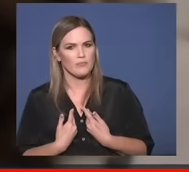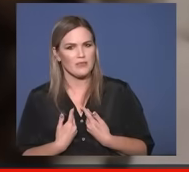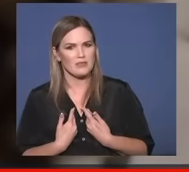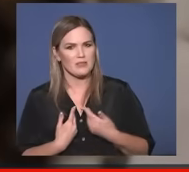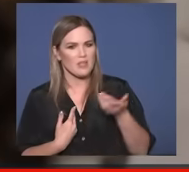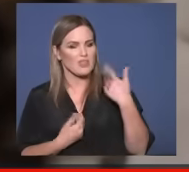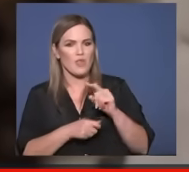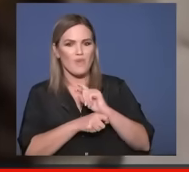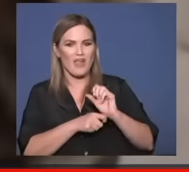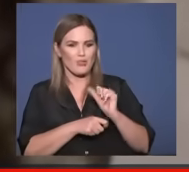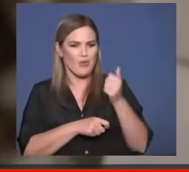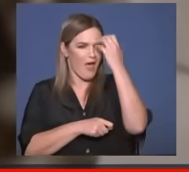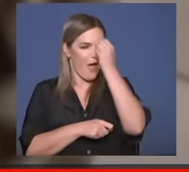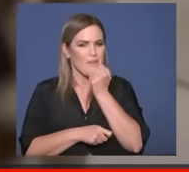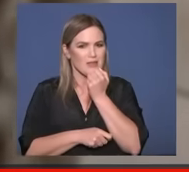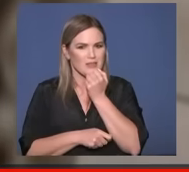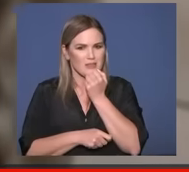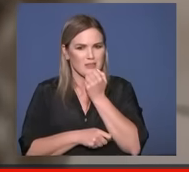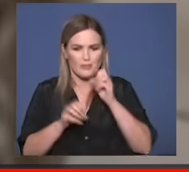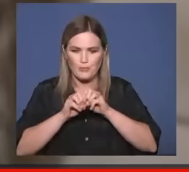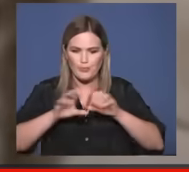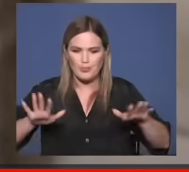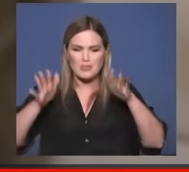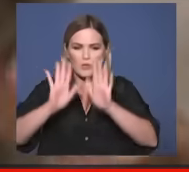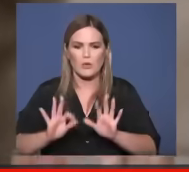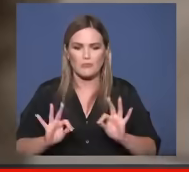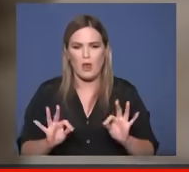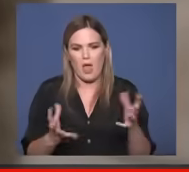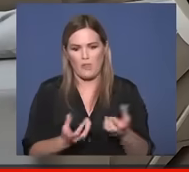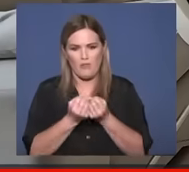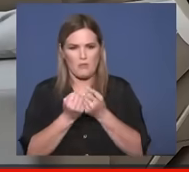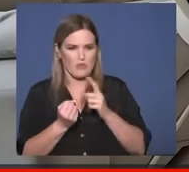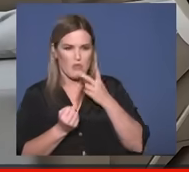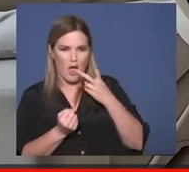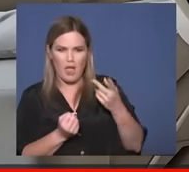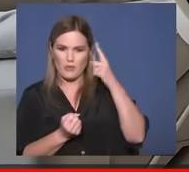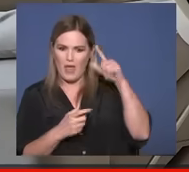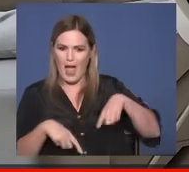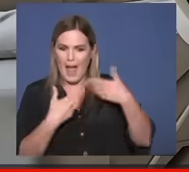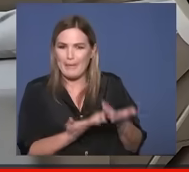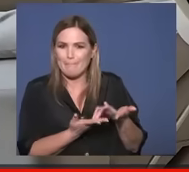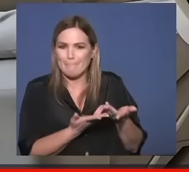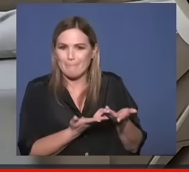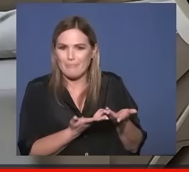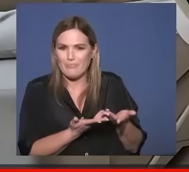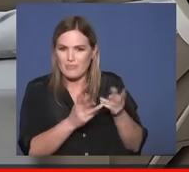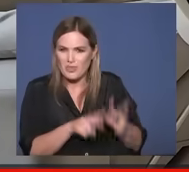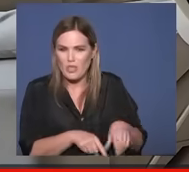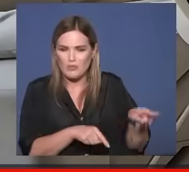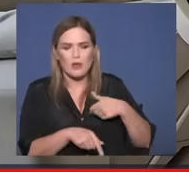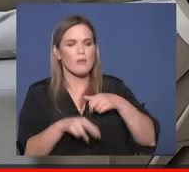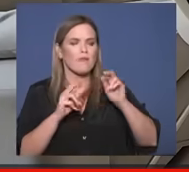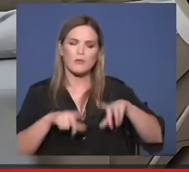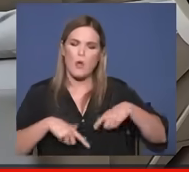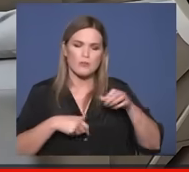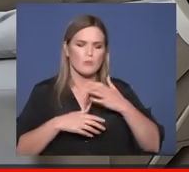הראשונה שחמאס הוציא סרטונים של החטופים. עכשיו, כל מי שראה את זה יודע שהם חיים. אני מקווה שהוא חי שם, ואני רוצה להאמין,